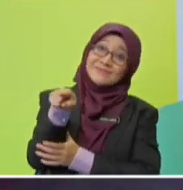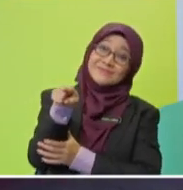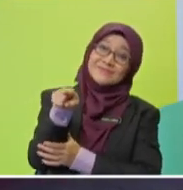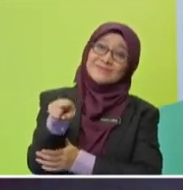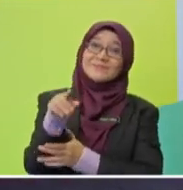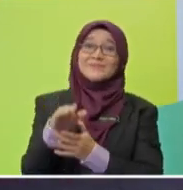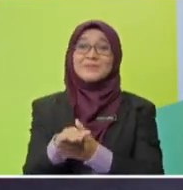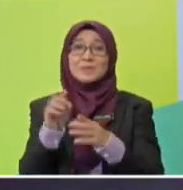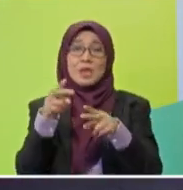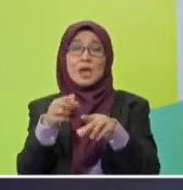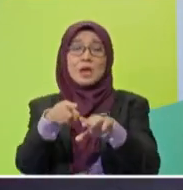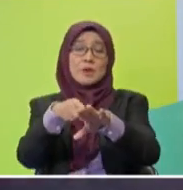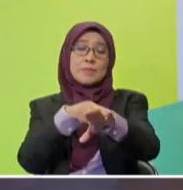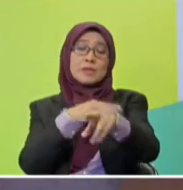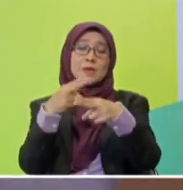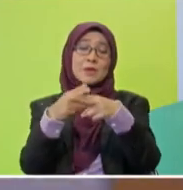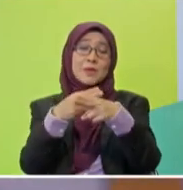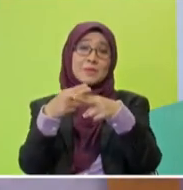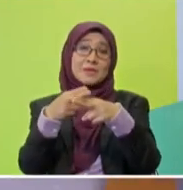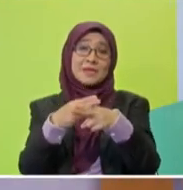panjang pendek tebal